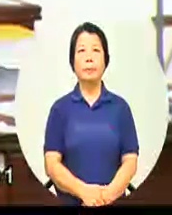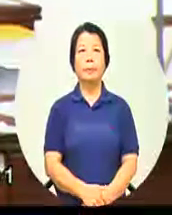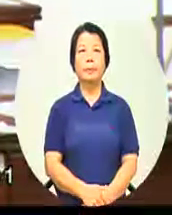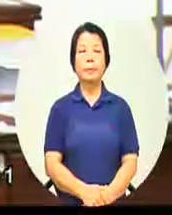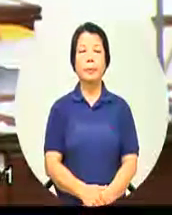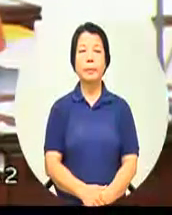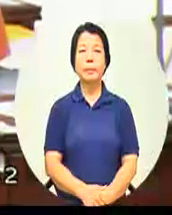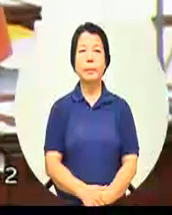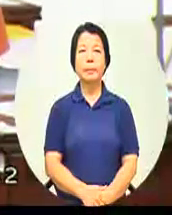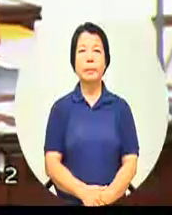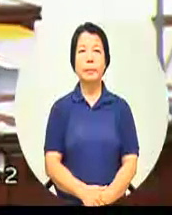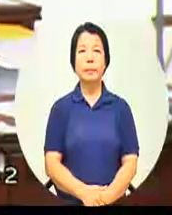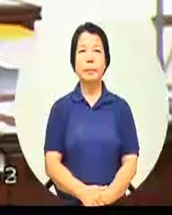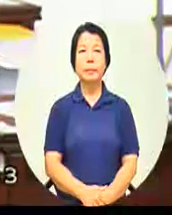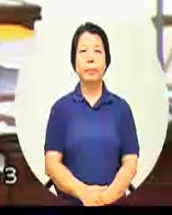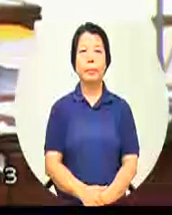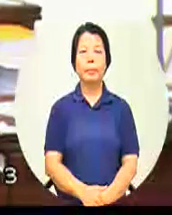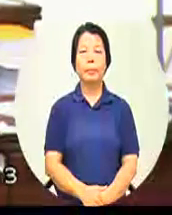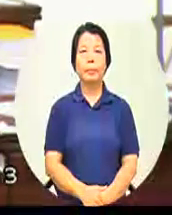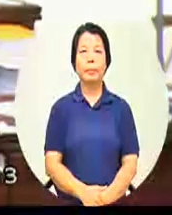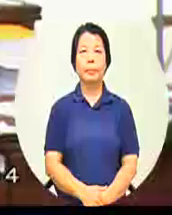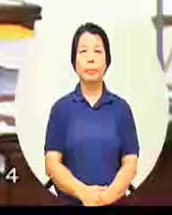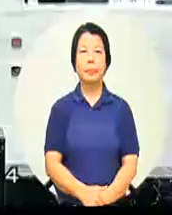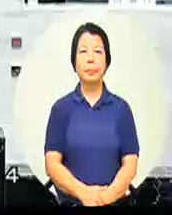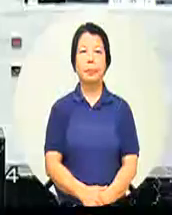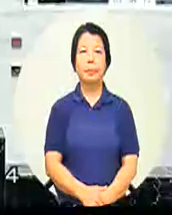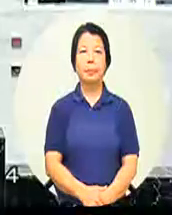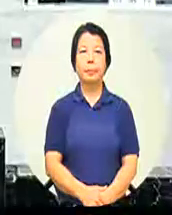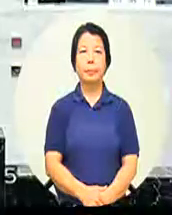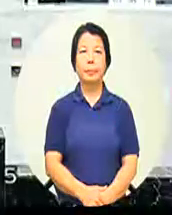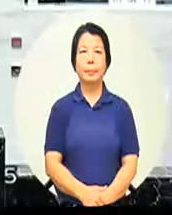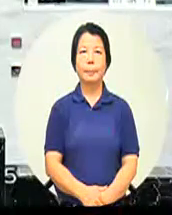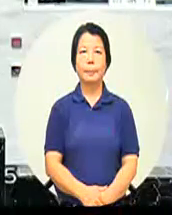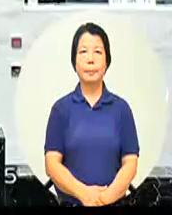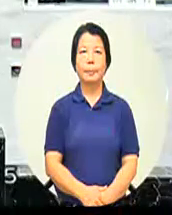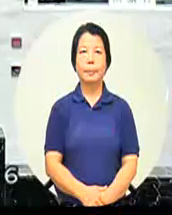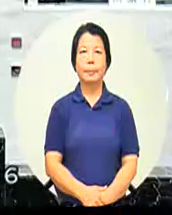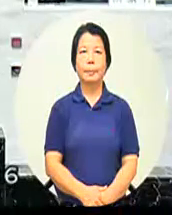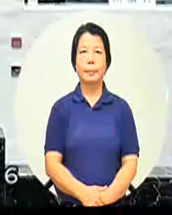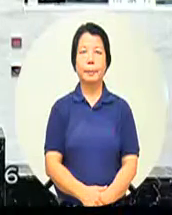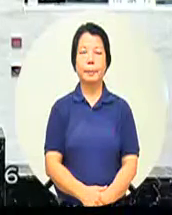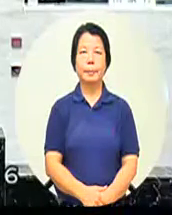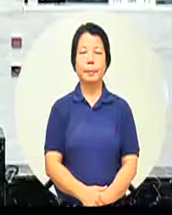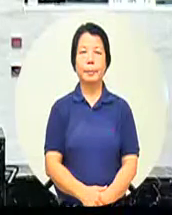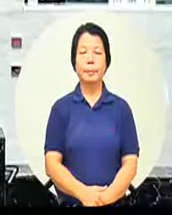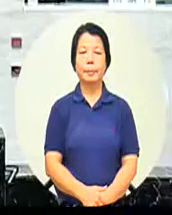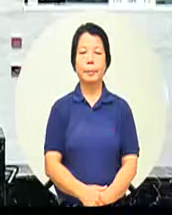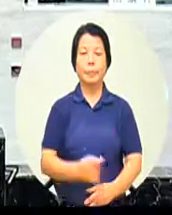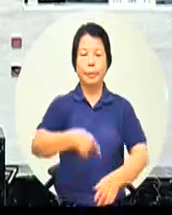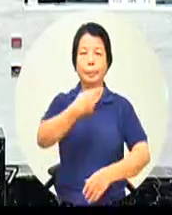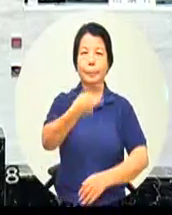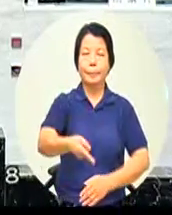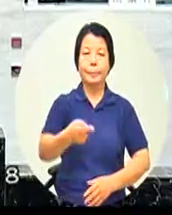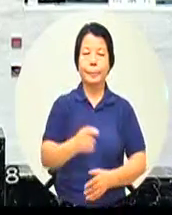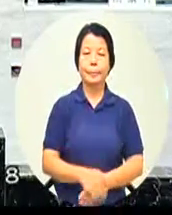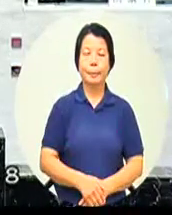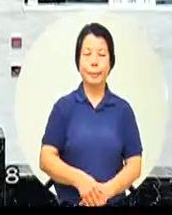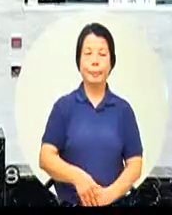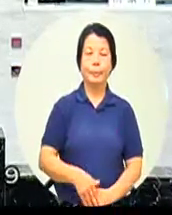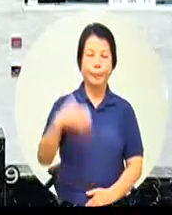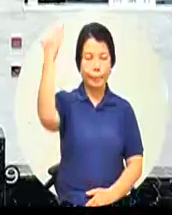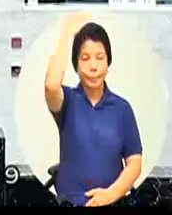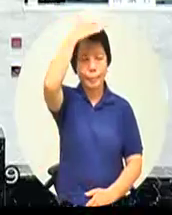是，好，谢谢。 还有需要吗？好，那么下一位郑新柱郑议